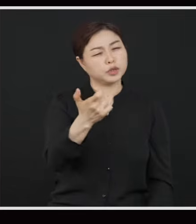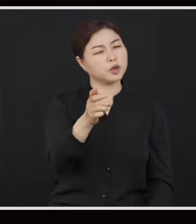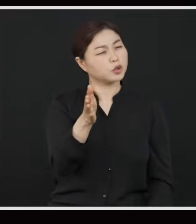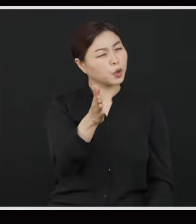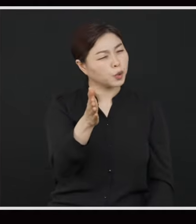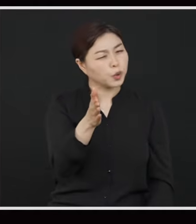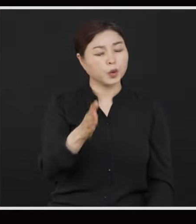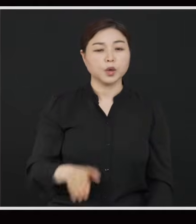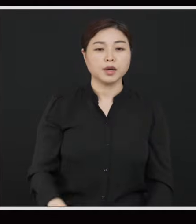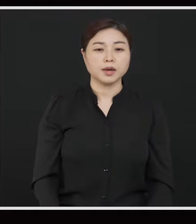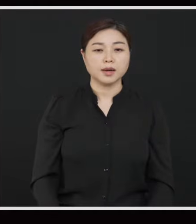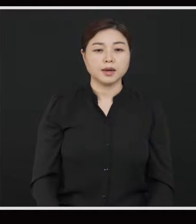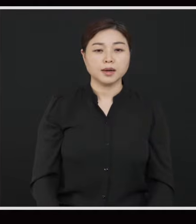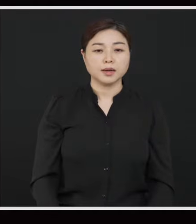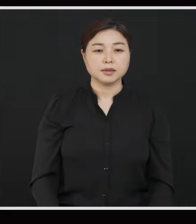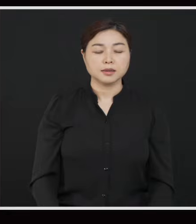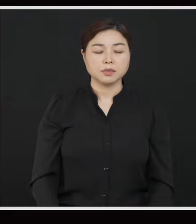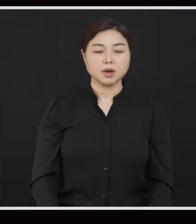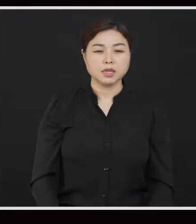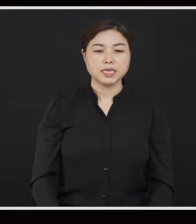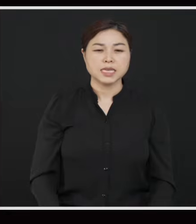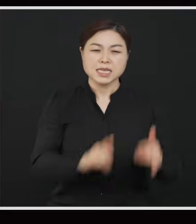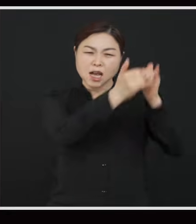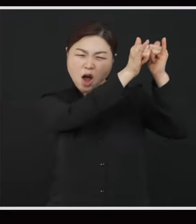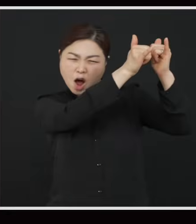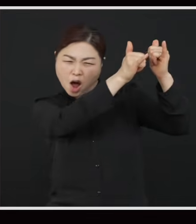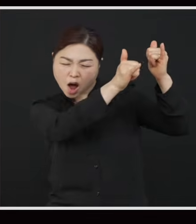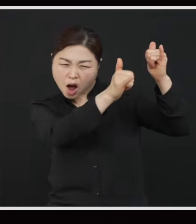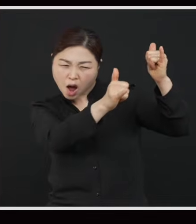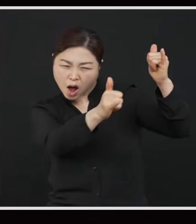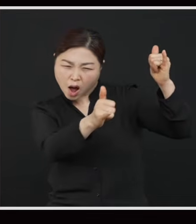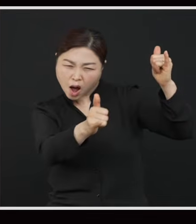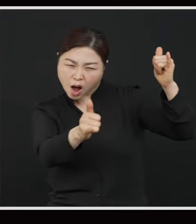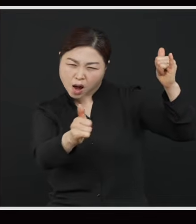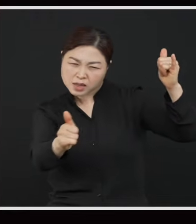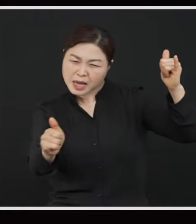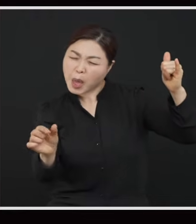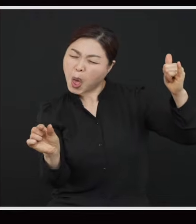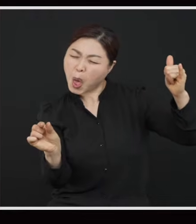그러면은 지금 이게 인류 역사의 몇 퍼센트입니까?